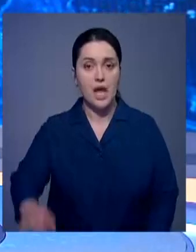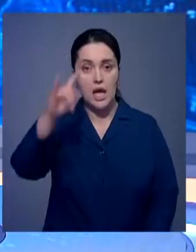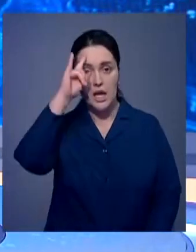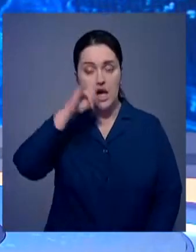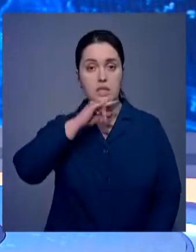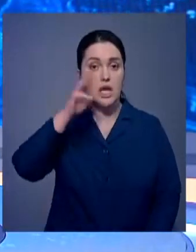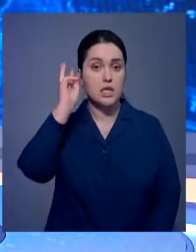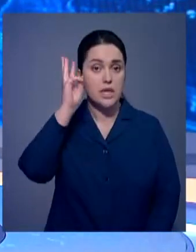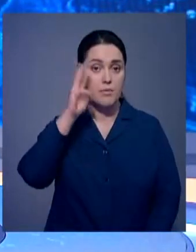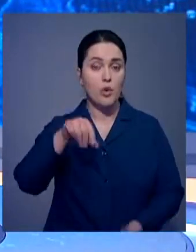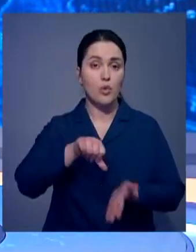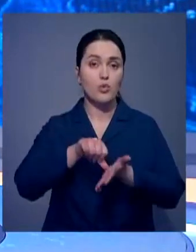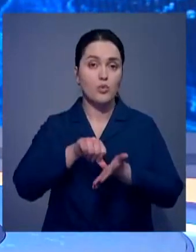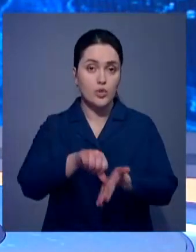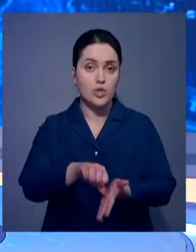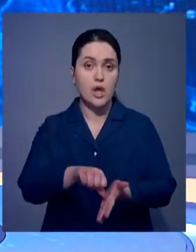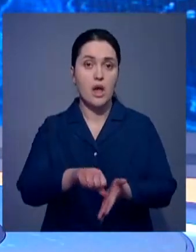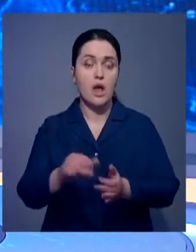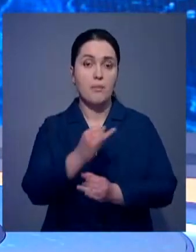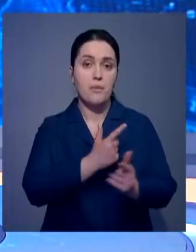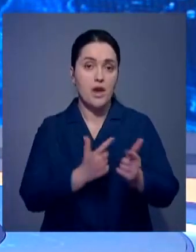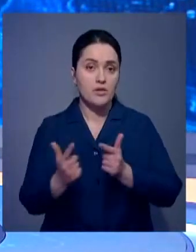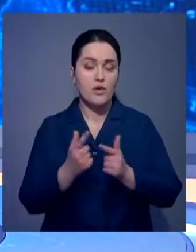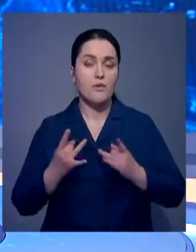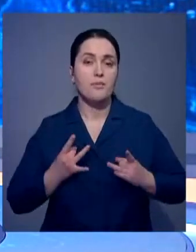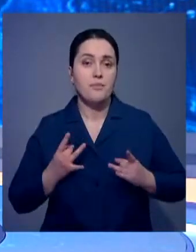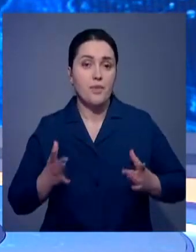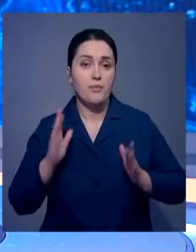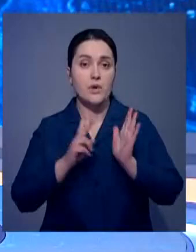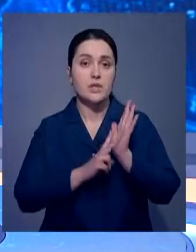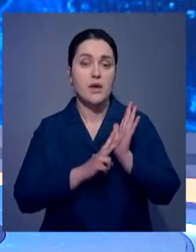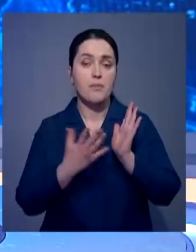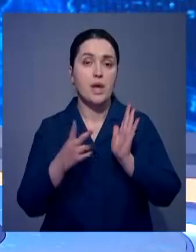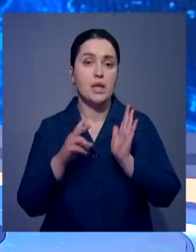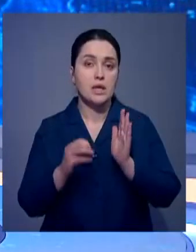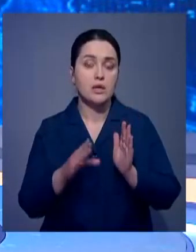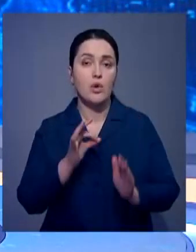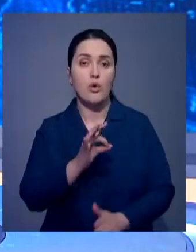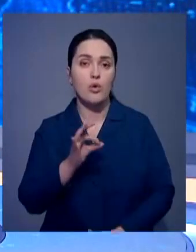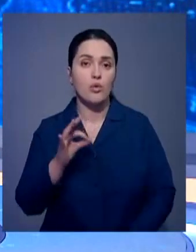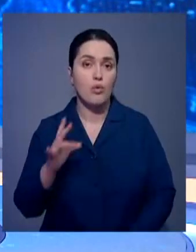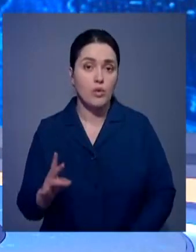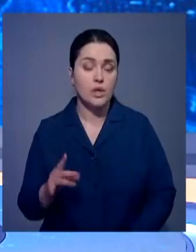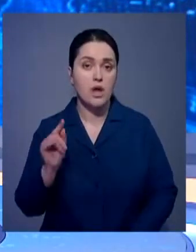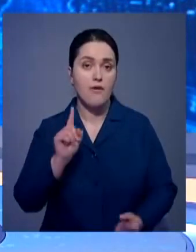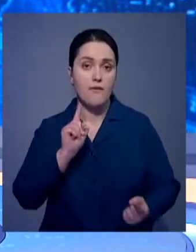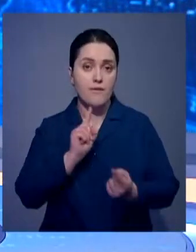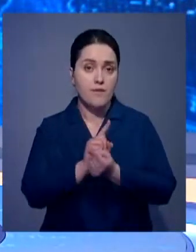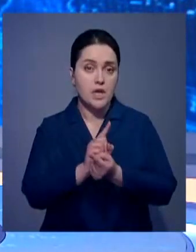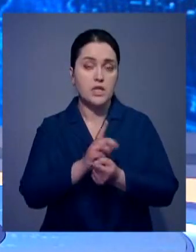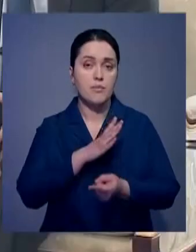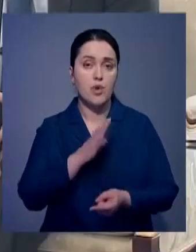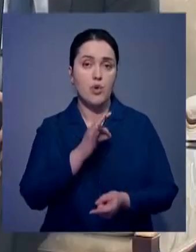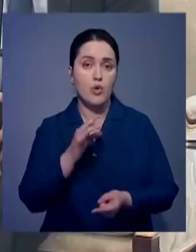Казахстанские дипломаты приняли участие в обсуждении подготовки к празднованию 75-летия ООН. В ходе встречи с заместителем генерального секретаря